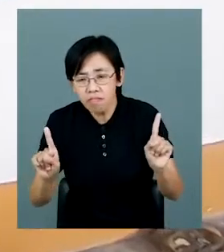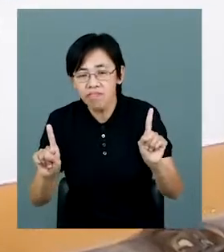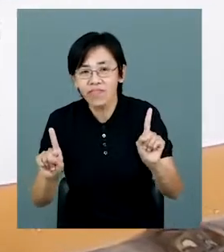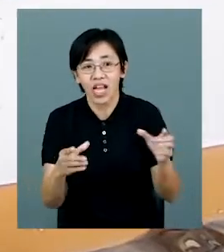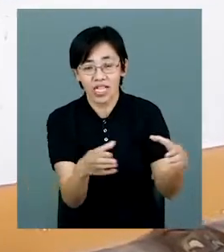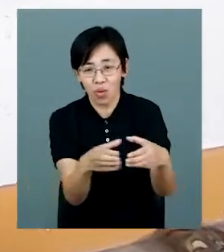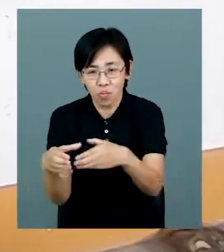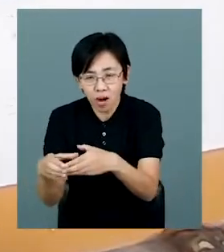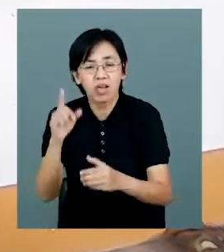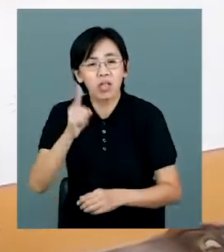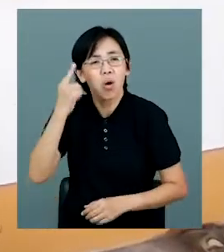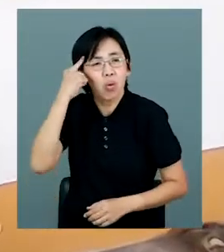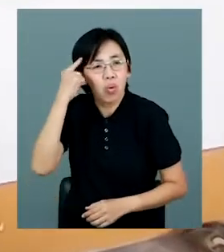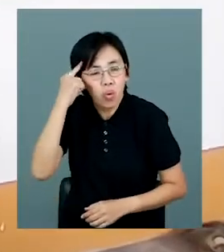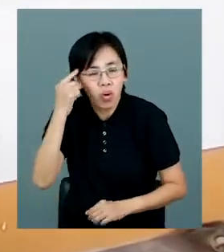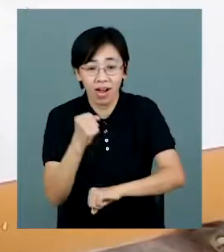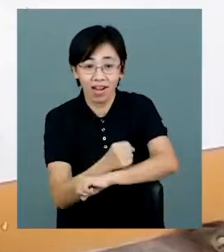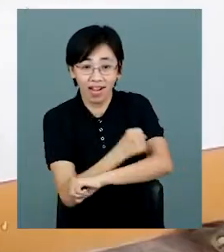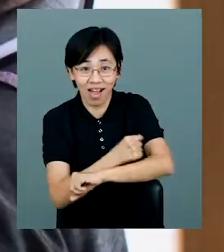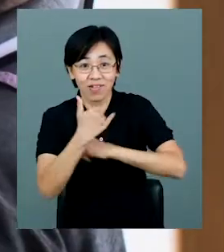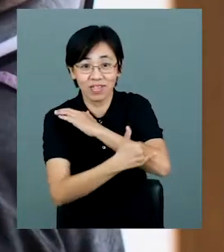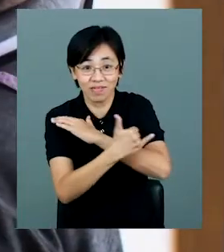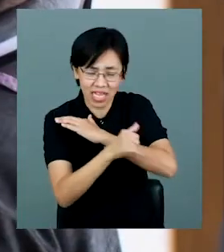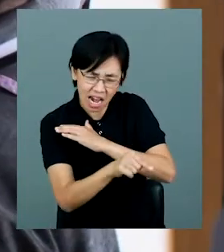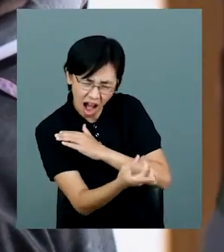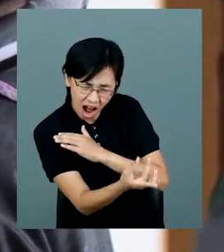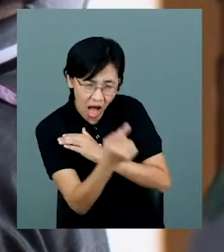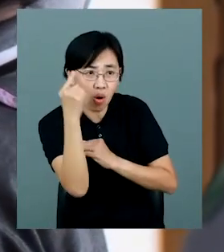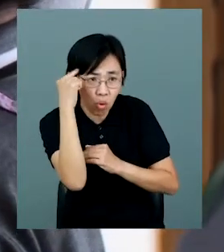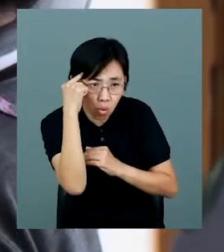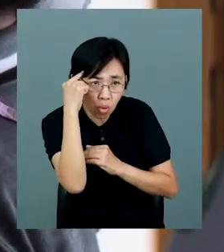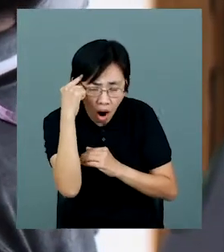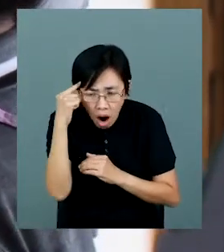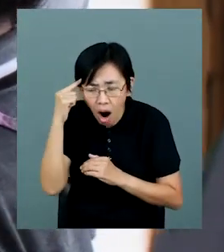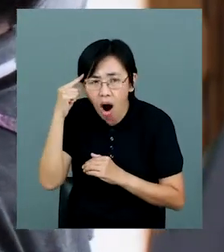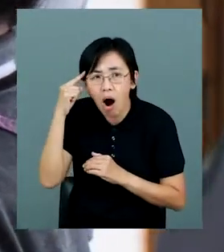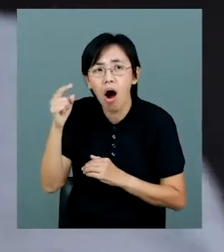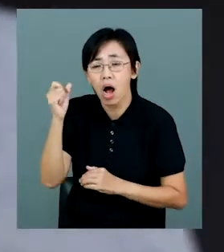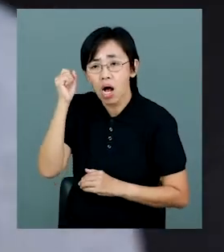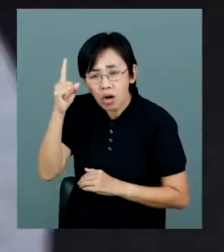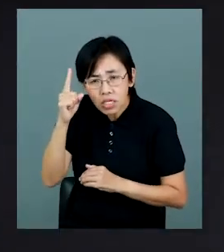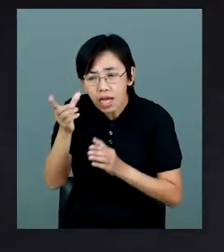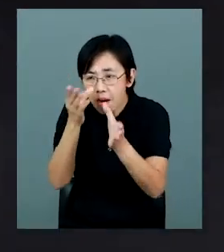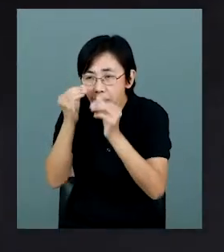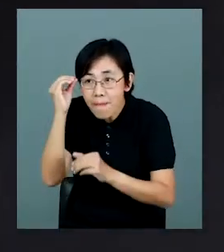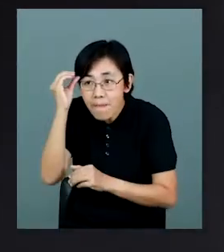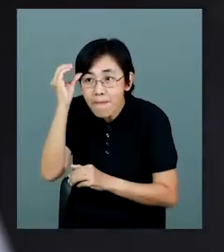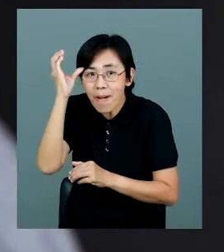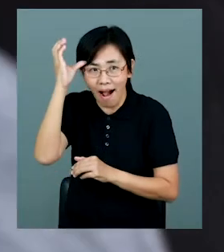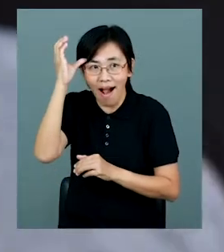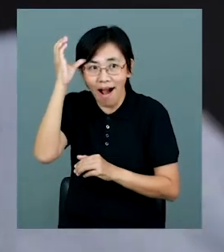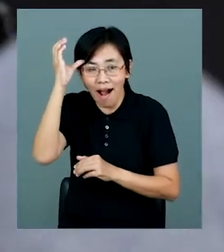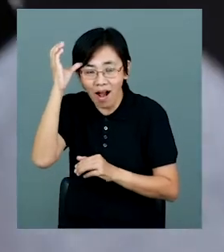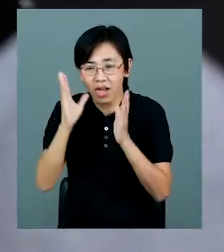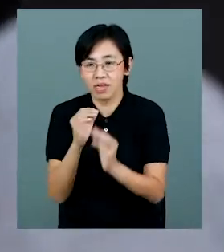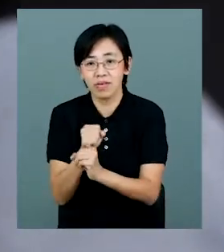องกลุ่มนี้ค่ะเขาจะต้องมีความเข้าใจทั้งในตัวแรงงานข้ามชาติเองแล้วเขาก็จะต้องมีความเข้าใจหรือเปิดรับความรู้จ